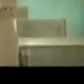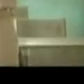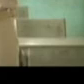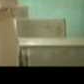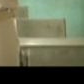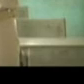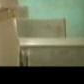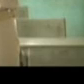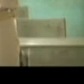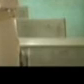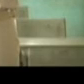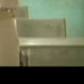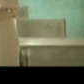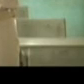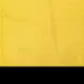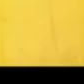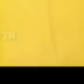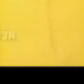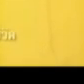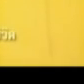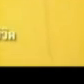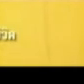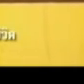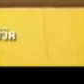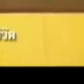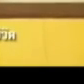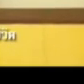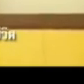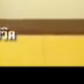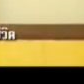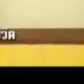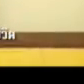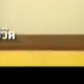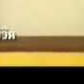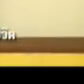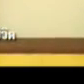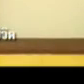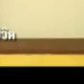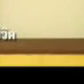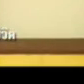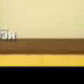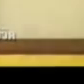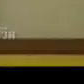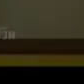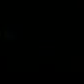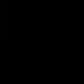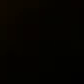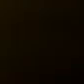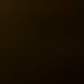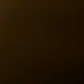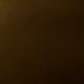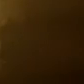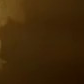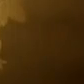ทดแทนคุณให้พ่อหลวงและแผ่น